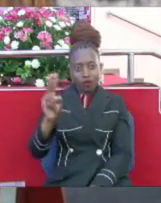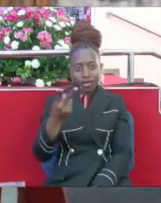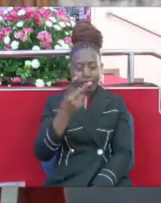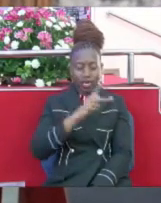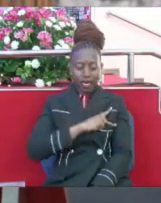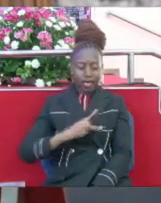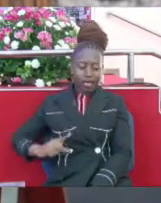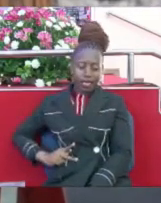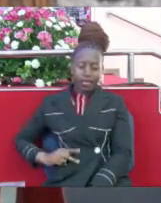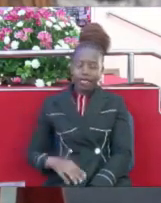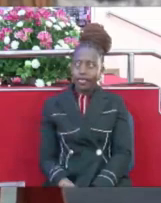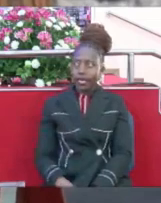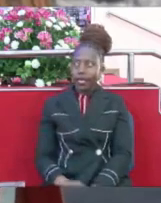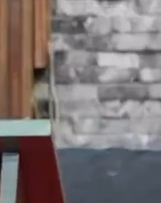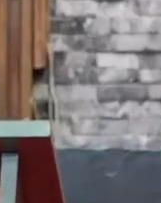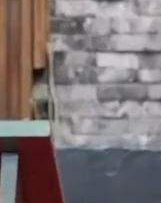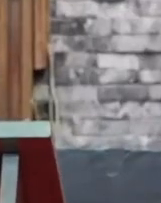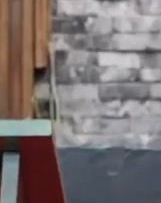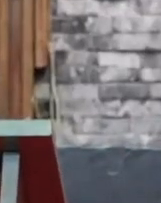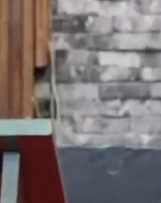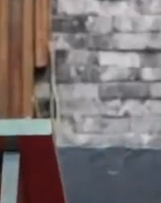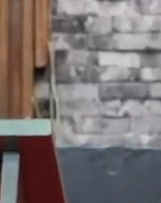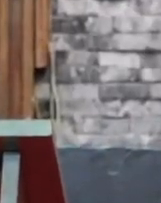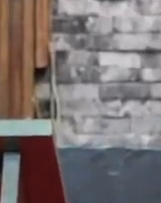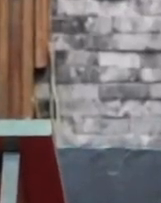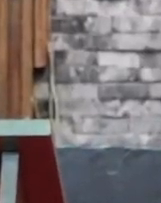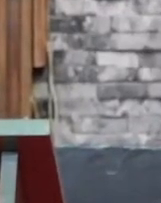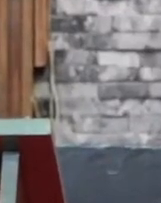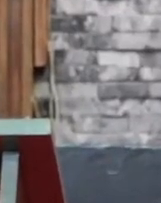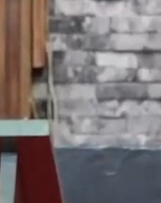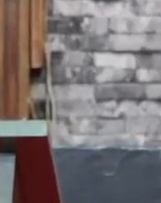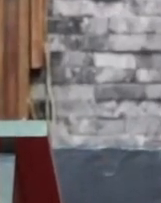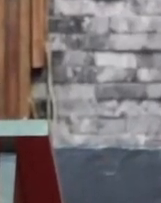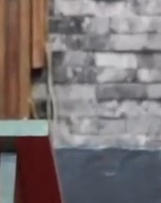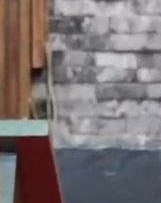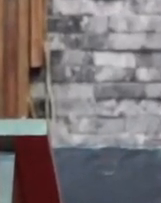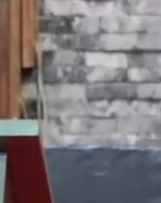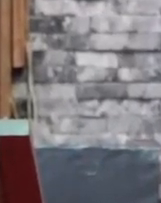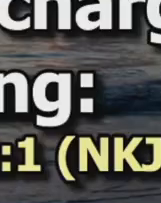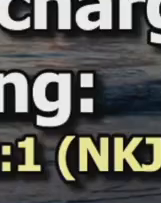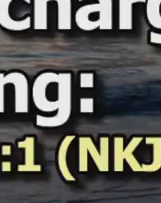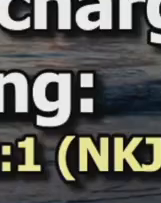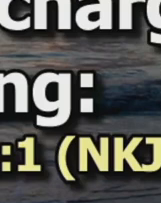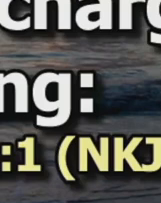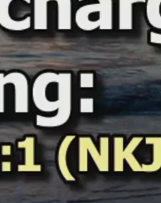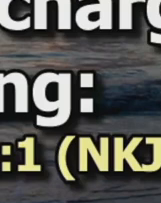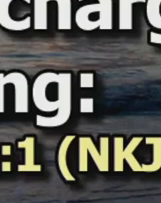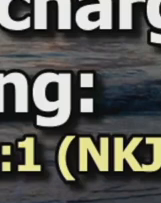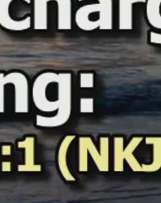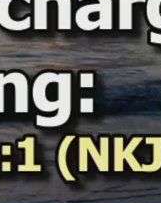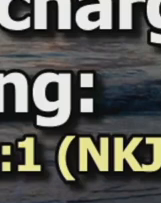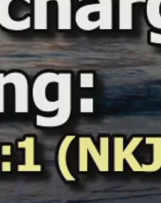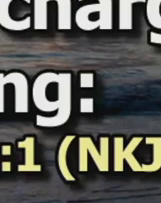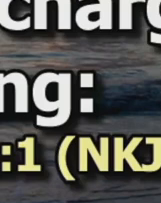sura ya pili. From verse 1. Mstari wake wa kwanza. 2 Kings chapter 2. Wafalme wa pili sura ya pili. Verse 1. Aya